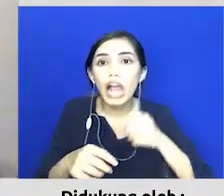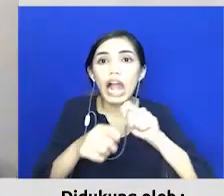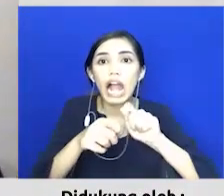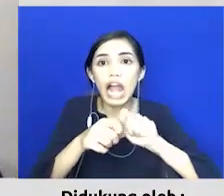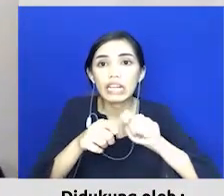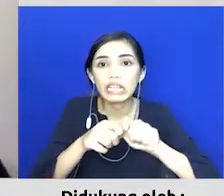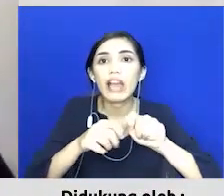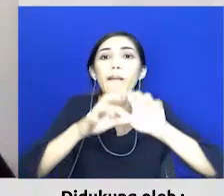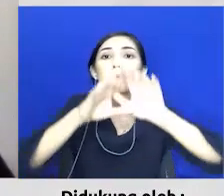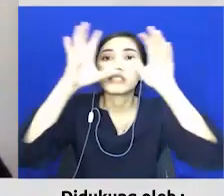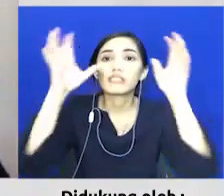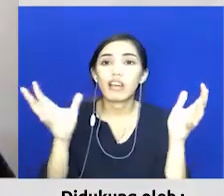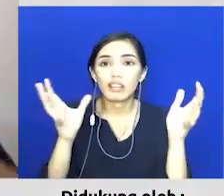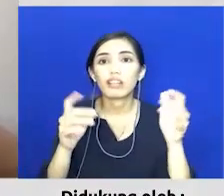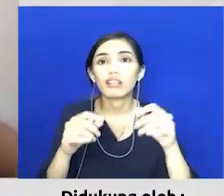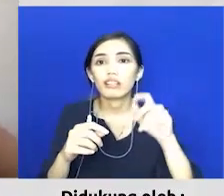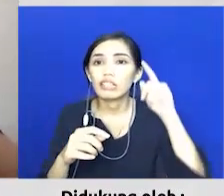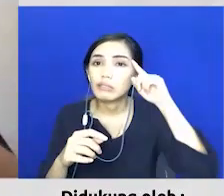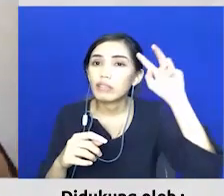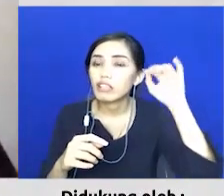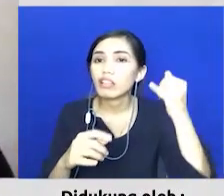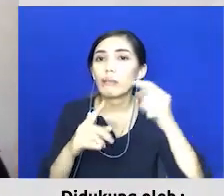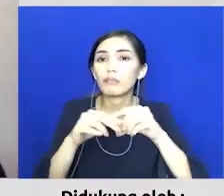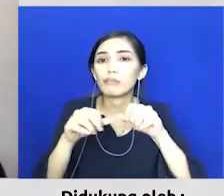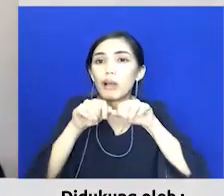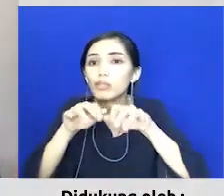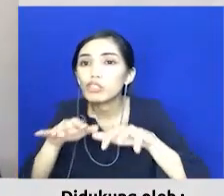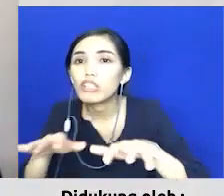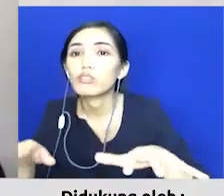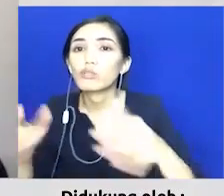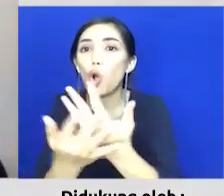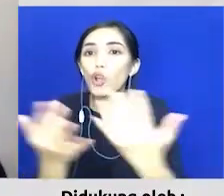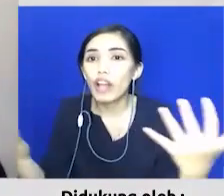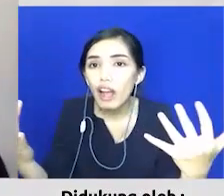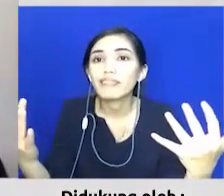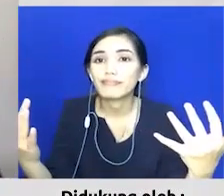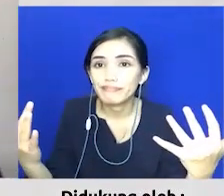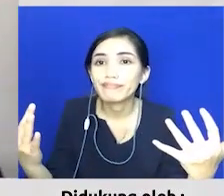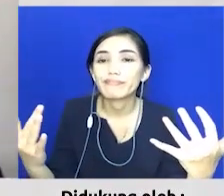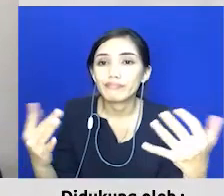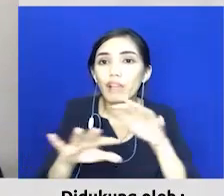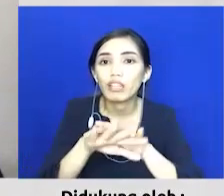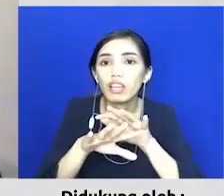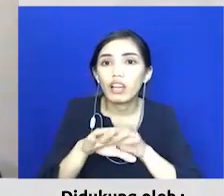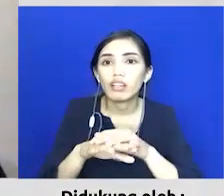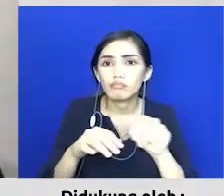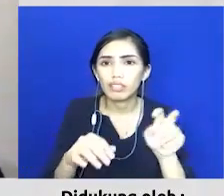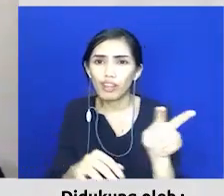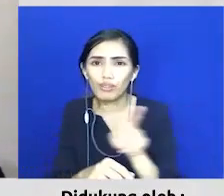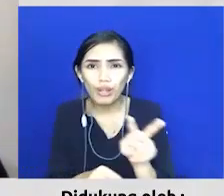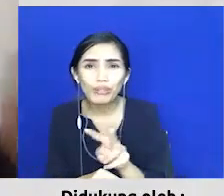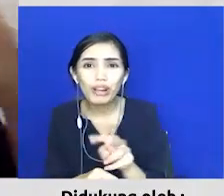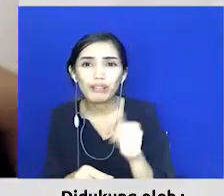punya dua-duanya gitu? Yeah. Nah, gue adalah anak yang besar di pertengahan tahun